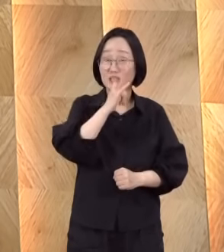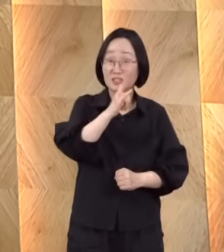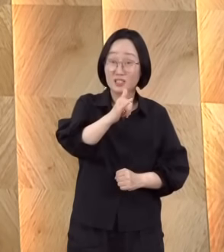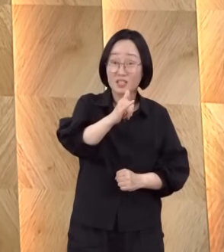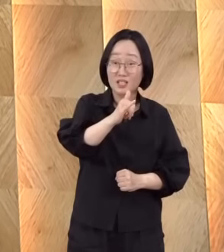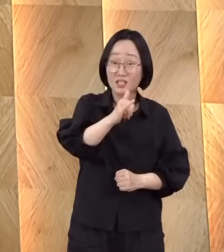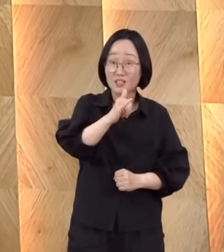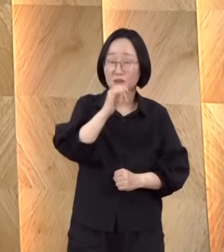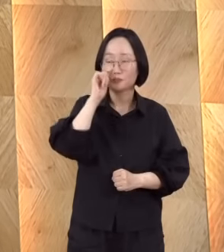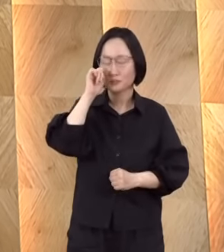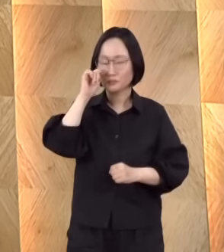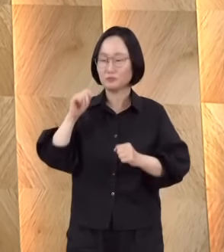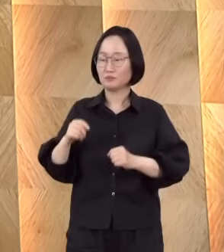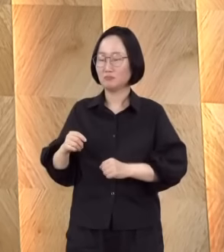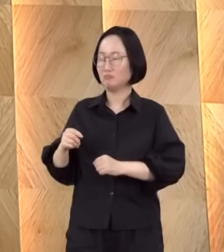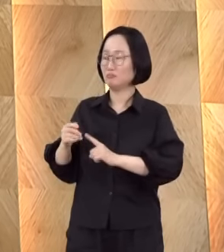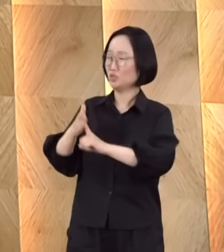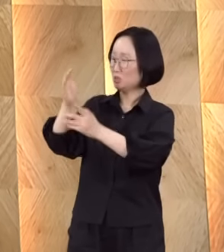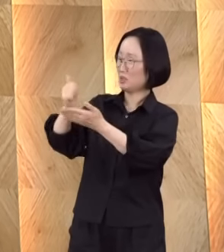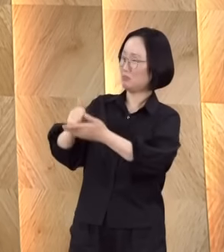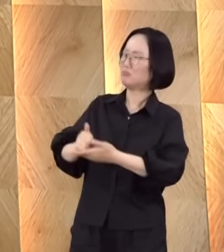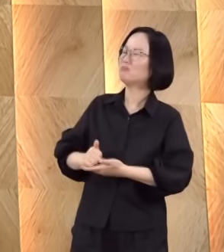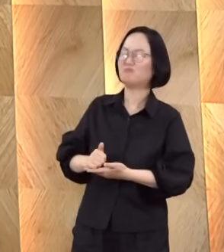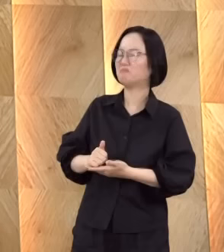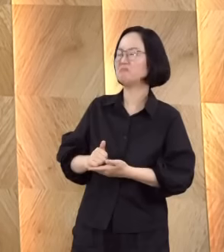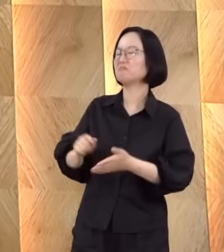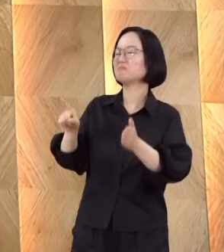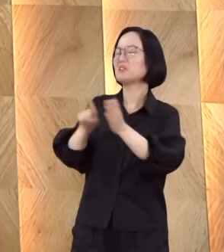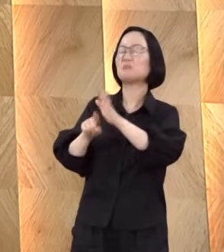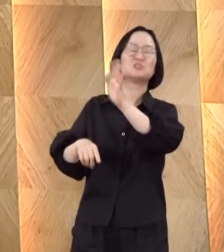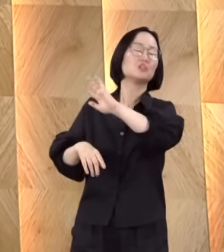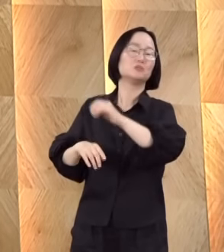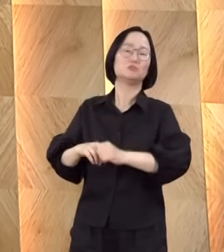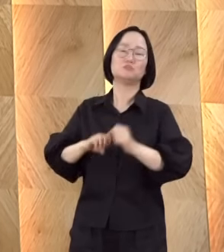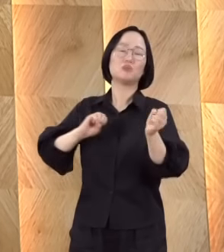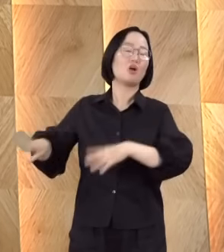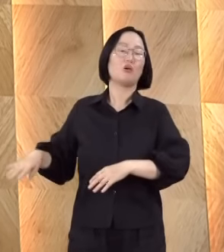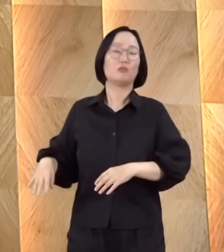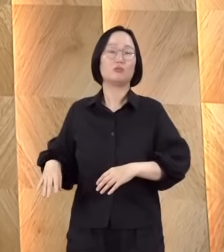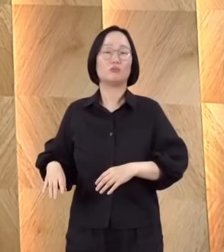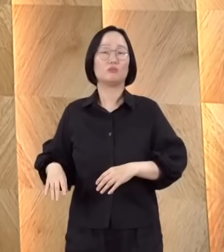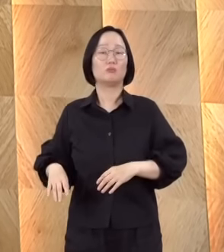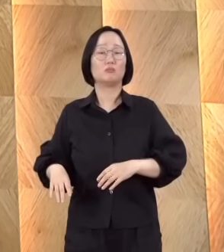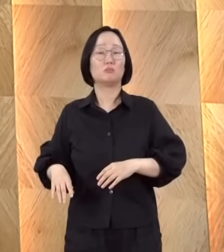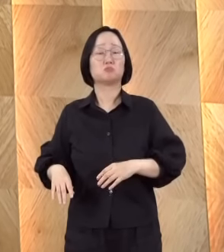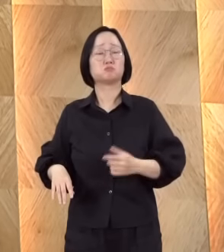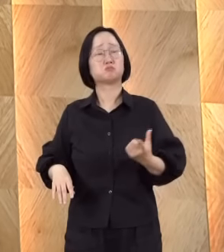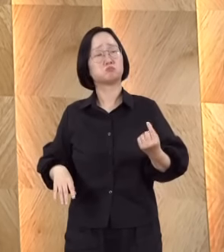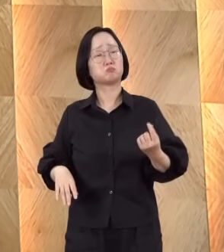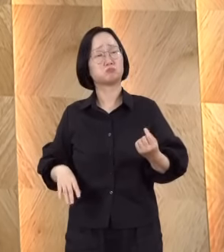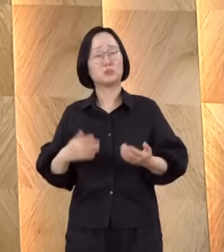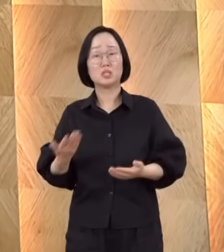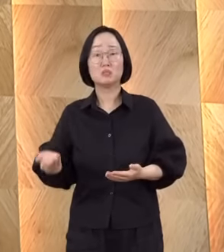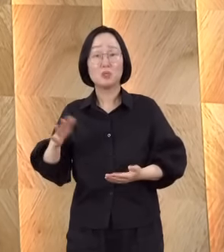중생이 부처님을 버릴지 언정 부처님은 절대 중생들을 버리시지